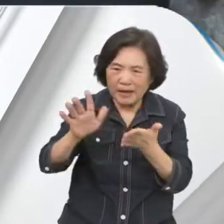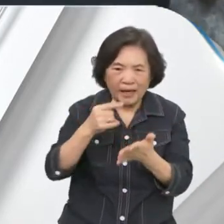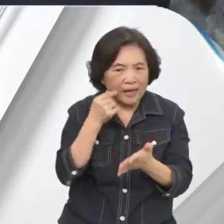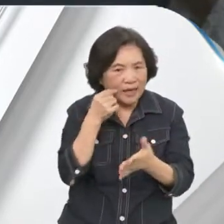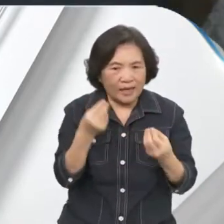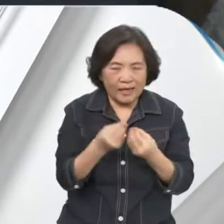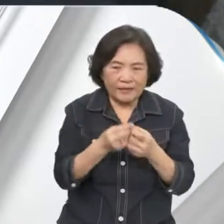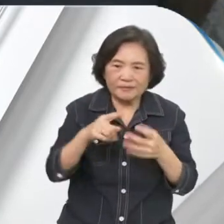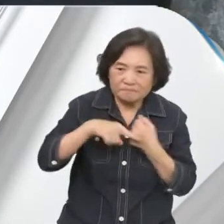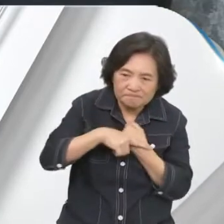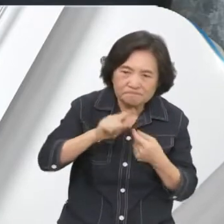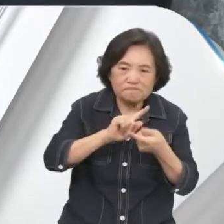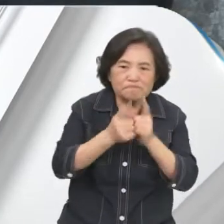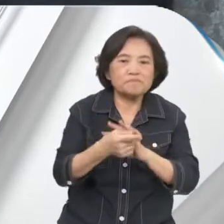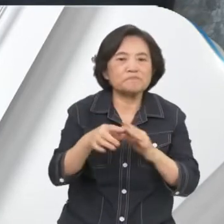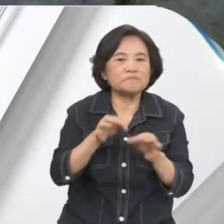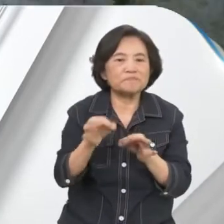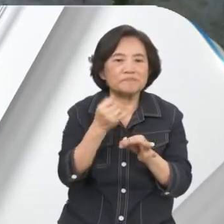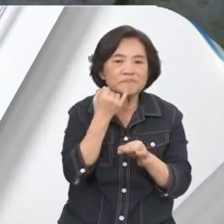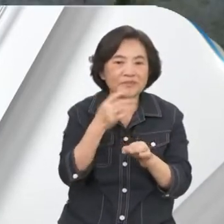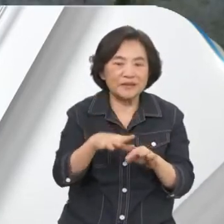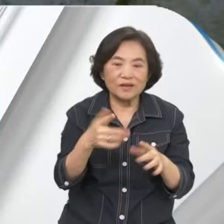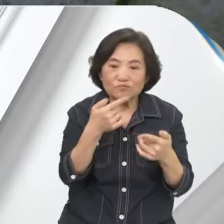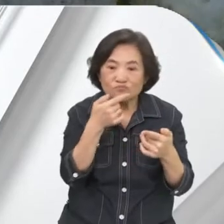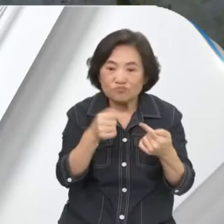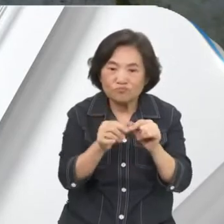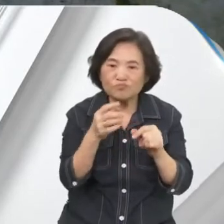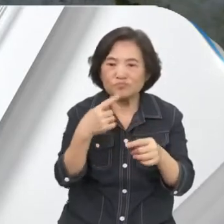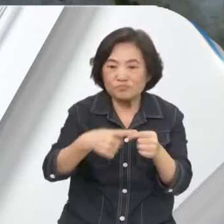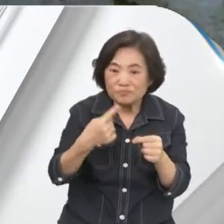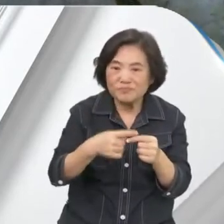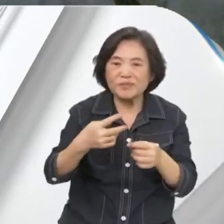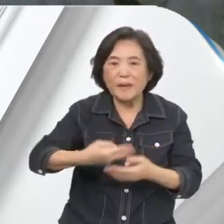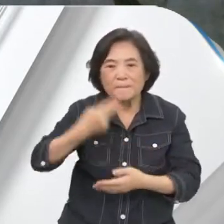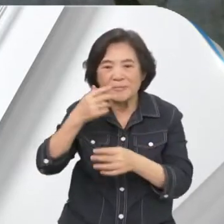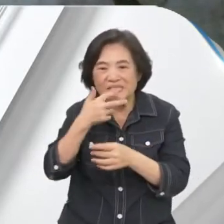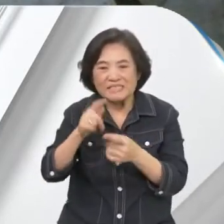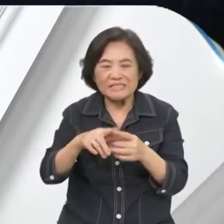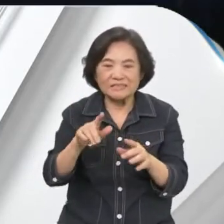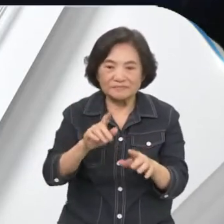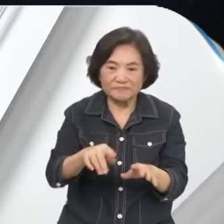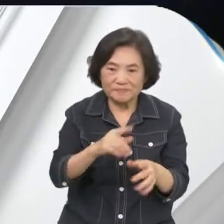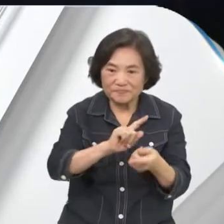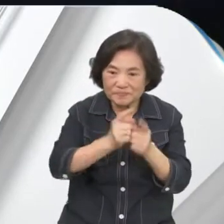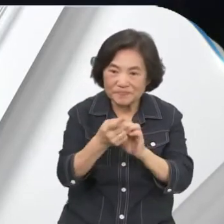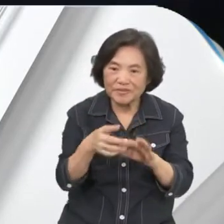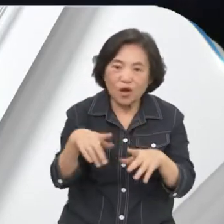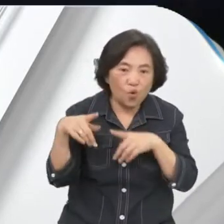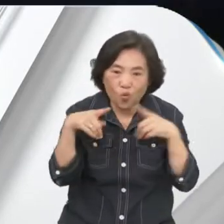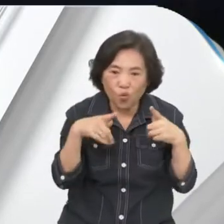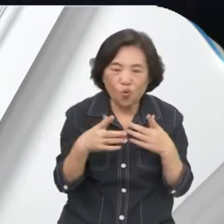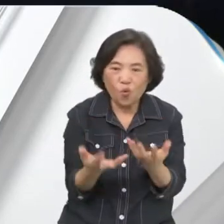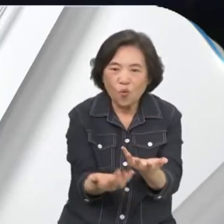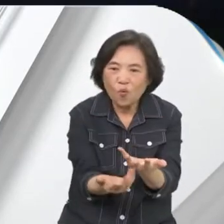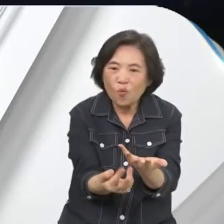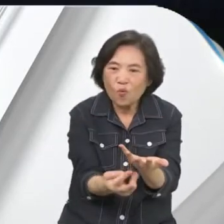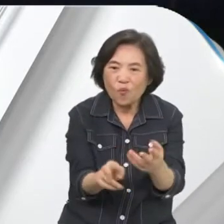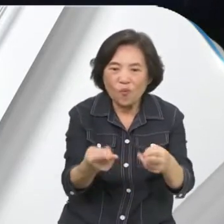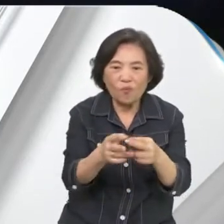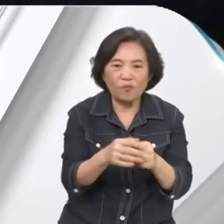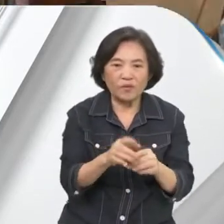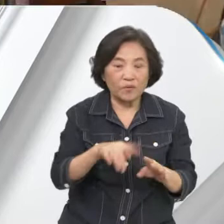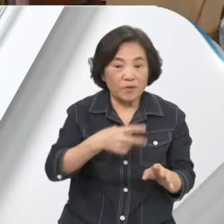研究做商品，打造这感染至少免骨粉、面粉，做成达三年都好吃的鸡卵糕。 发现